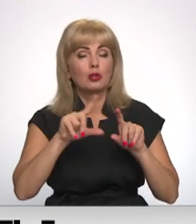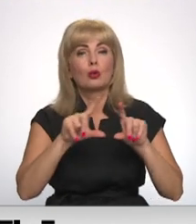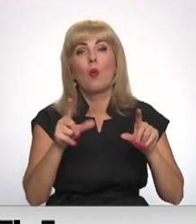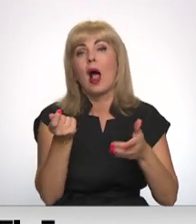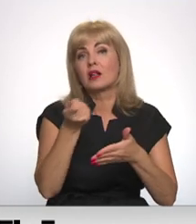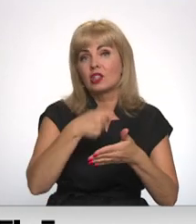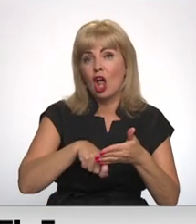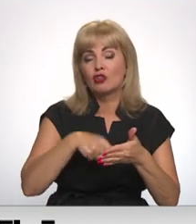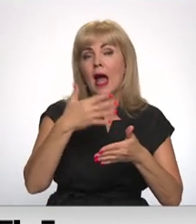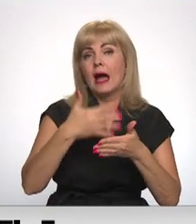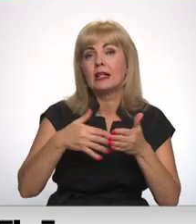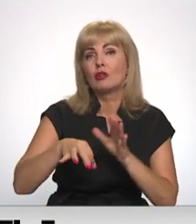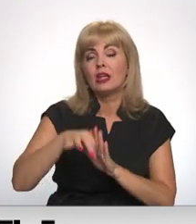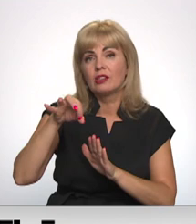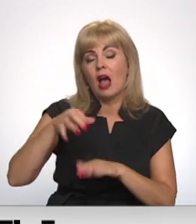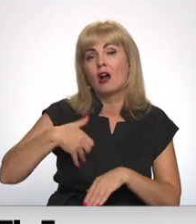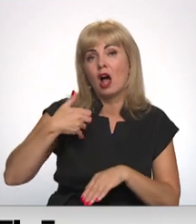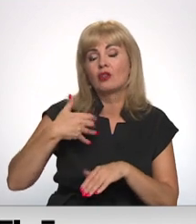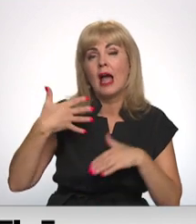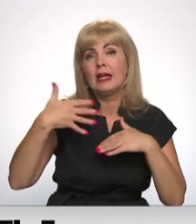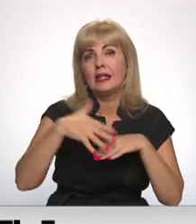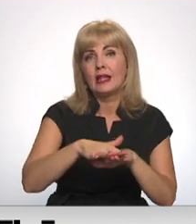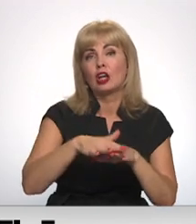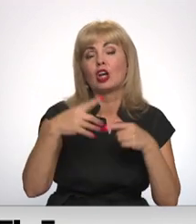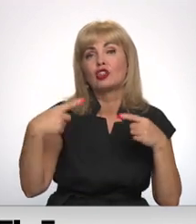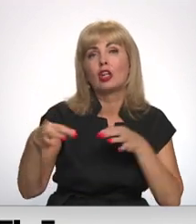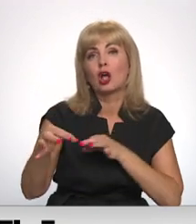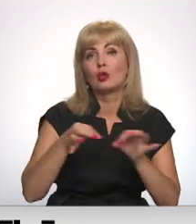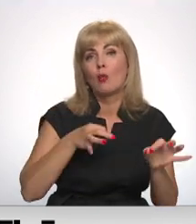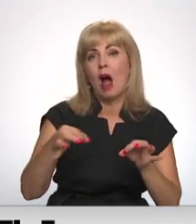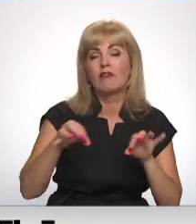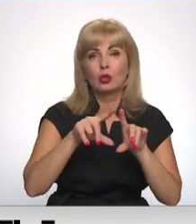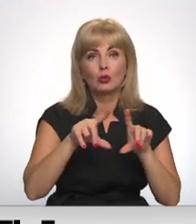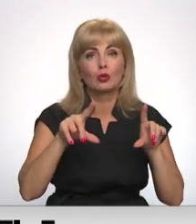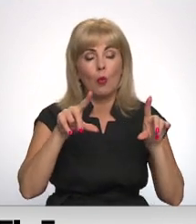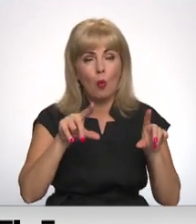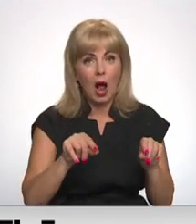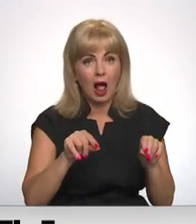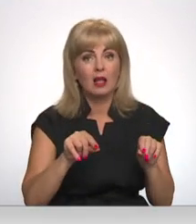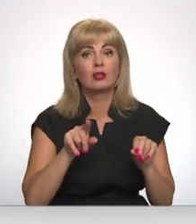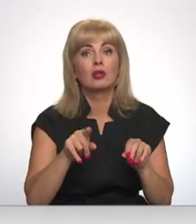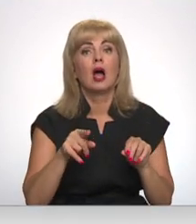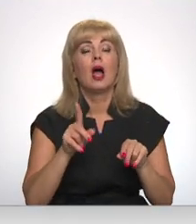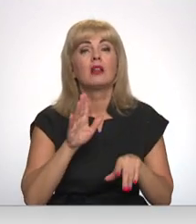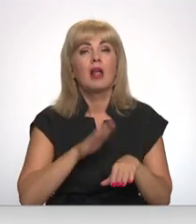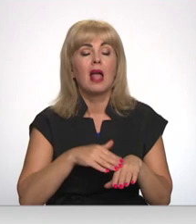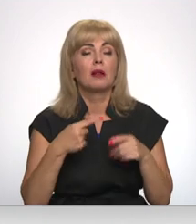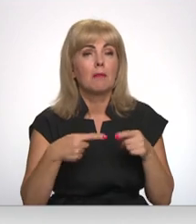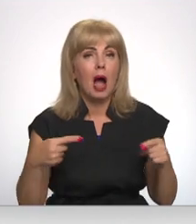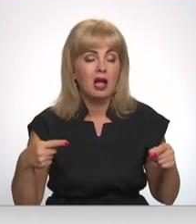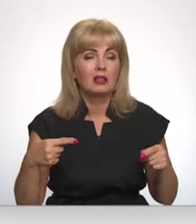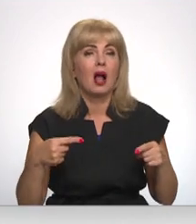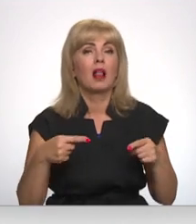kā risinājumu izvēloties audzēkņu integrēšanu citās novada skolās. Tomēr ir liela materiālā bāze un